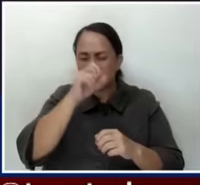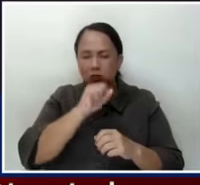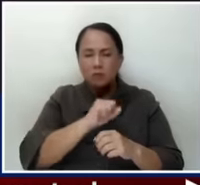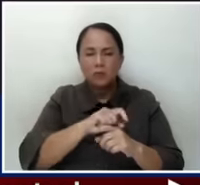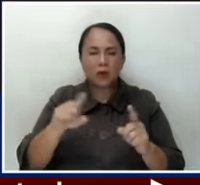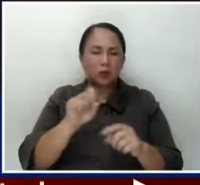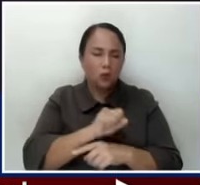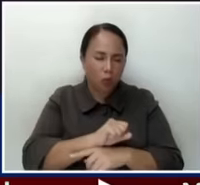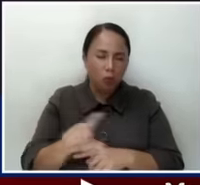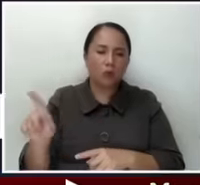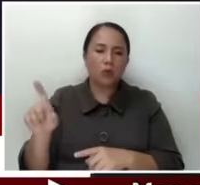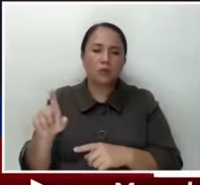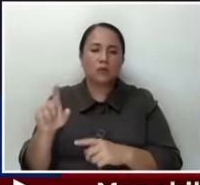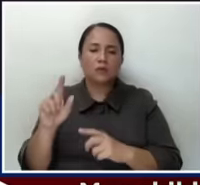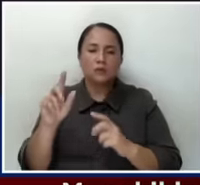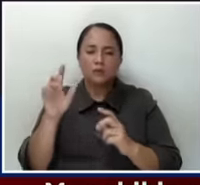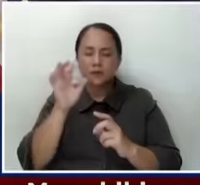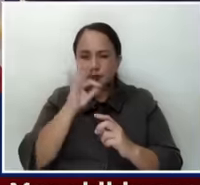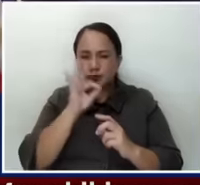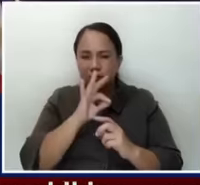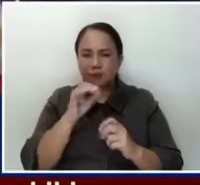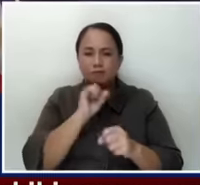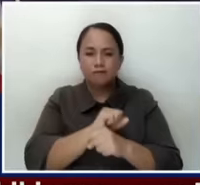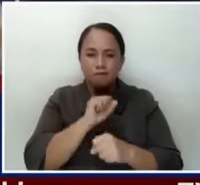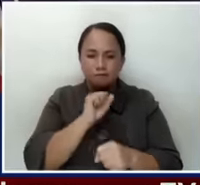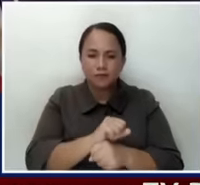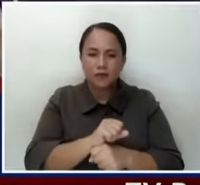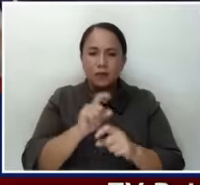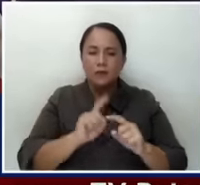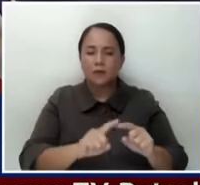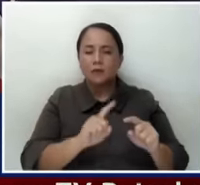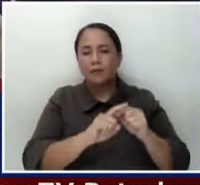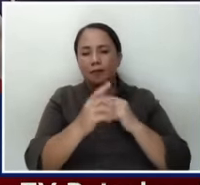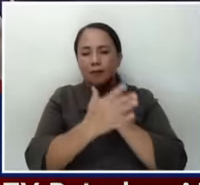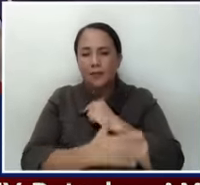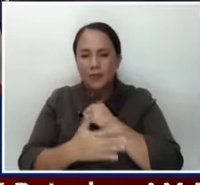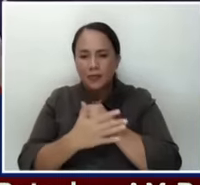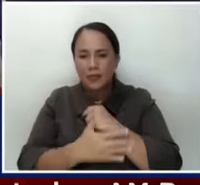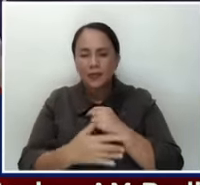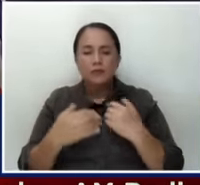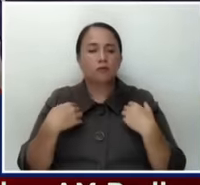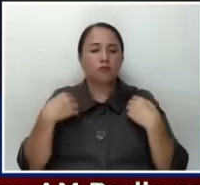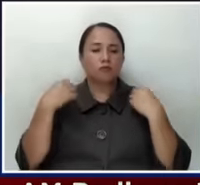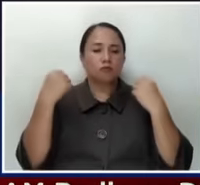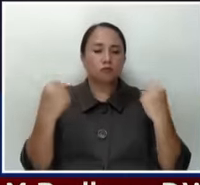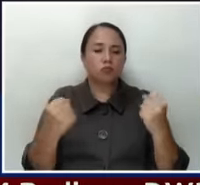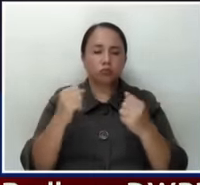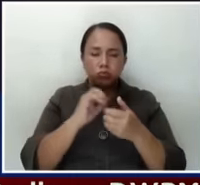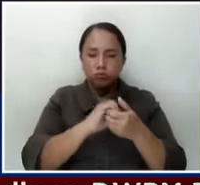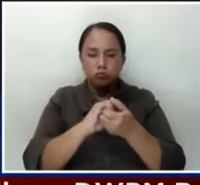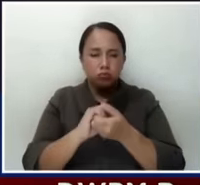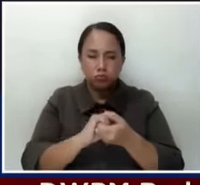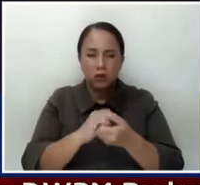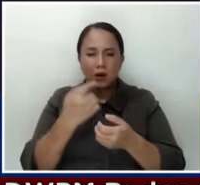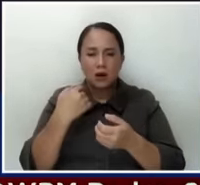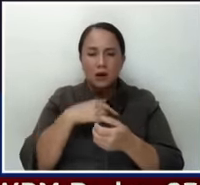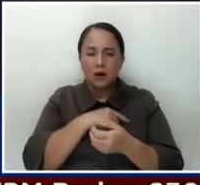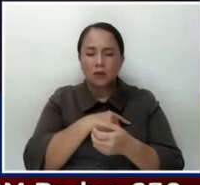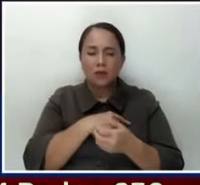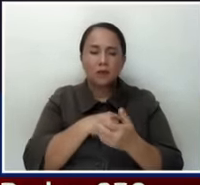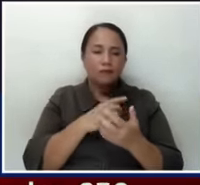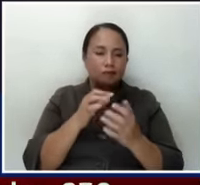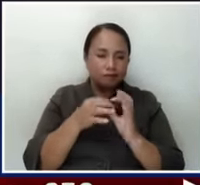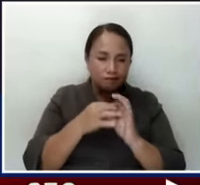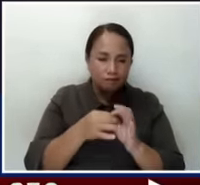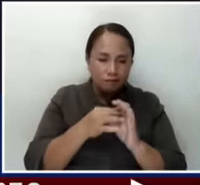mga kababayang nagtatrabaho sa iba't ibang bansa. It strengthens the bonds between our two nations. It enriches